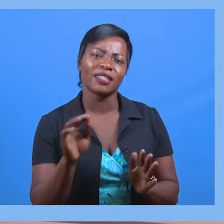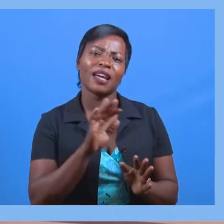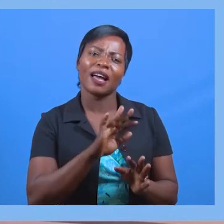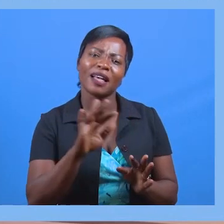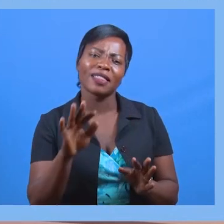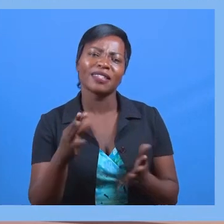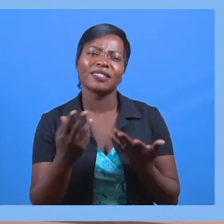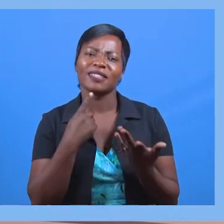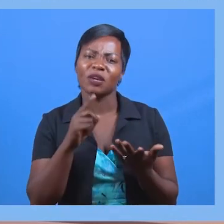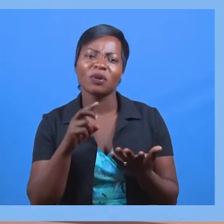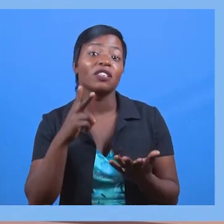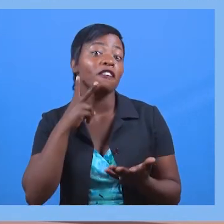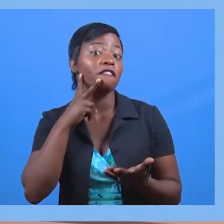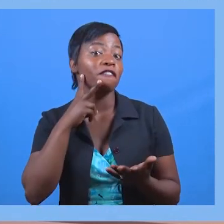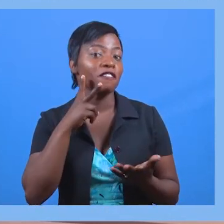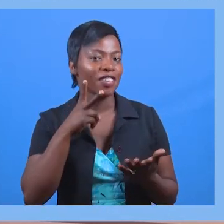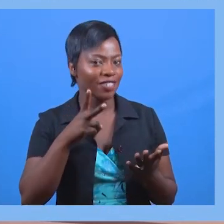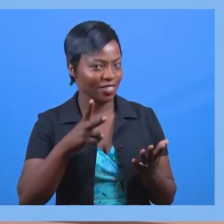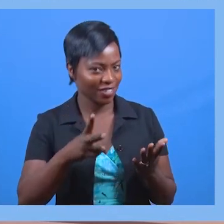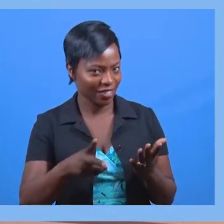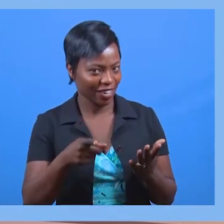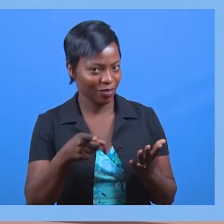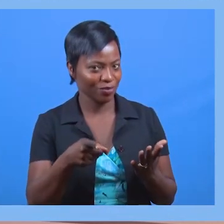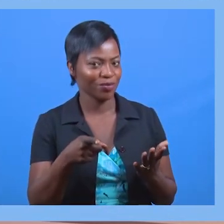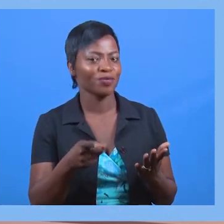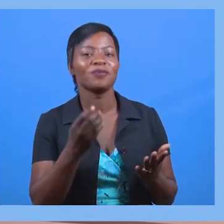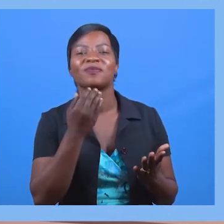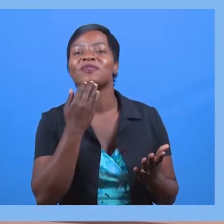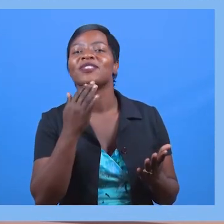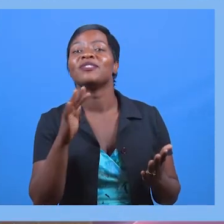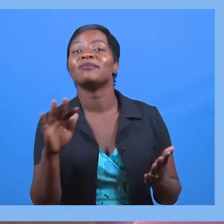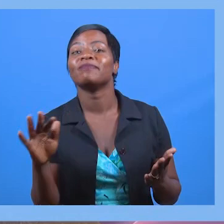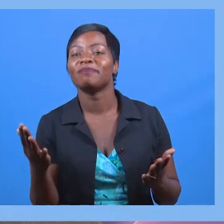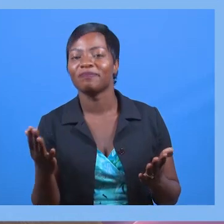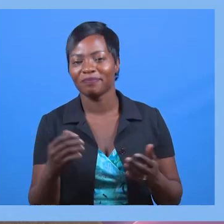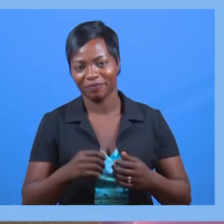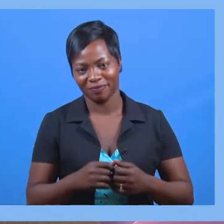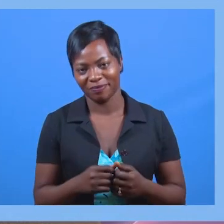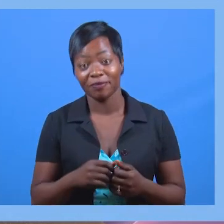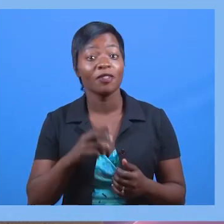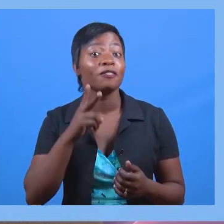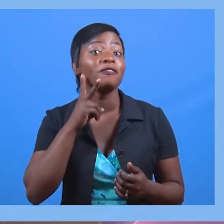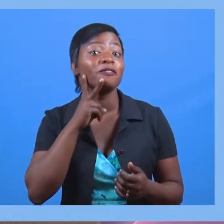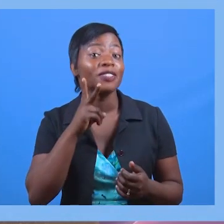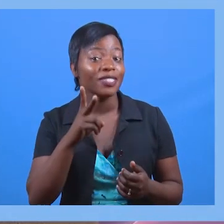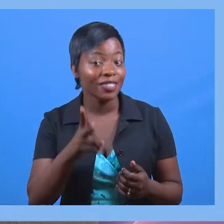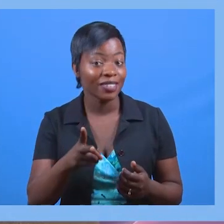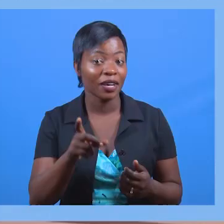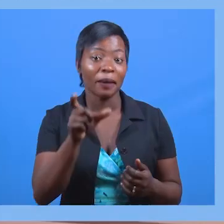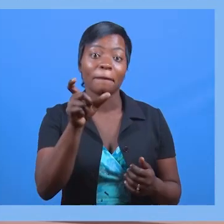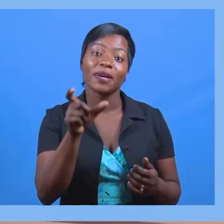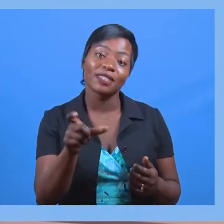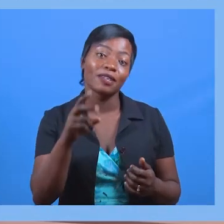zvakawanda. Uyenzi ndiri kuuya kwauri opportunity. uyenzi. Kana ukangonzwa kuti